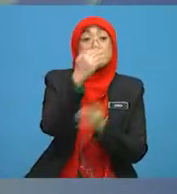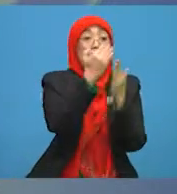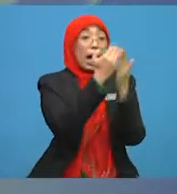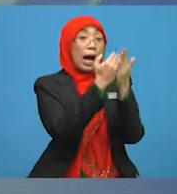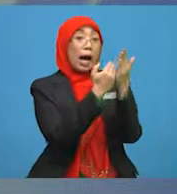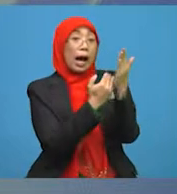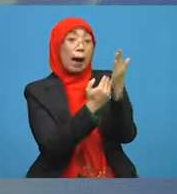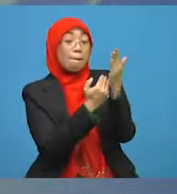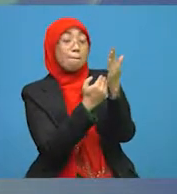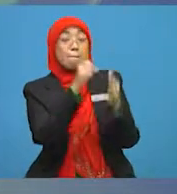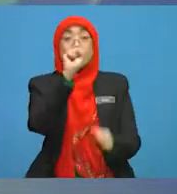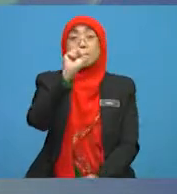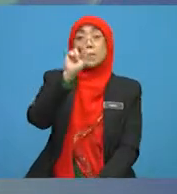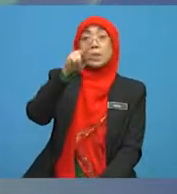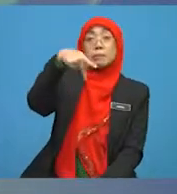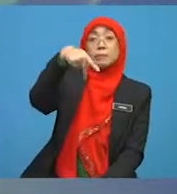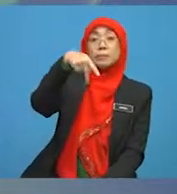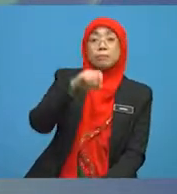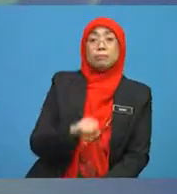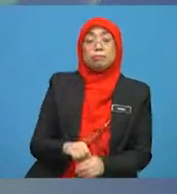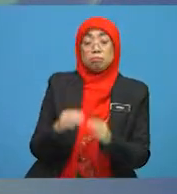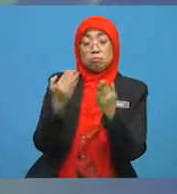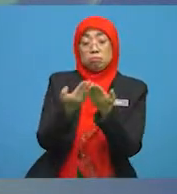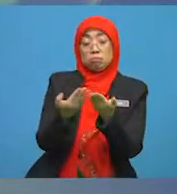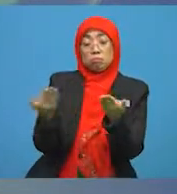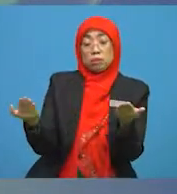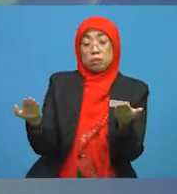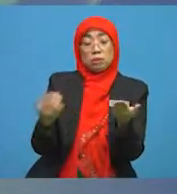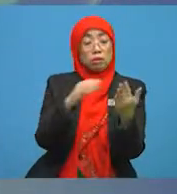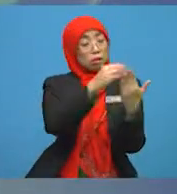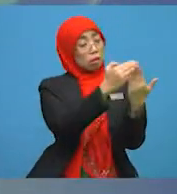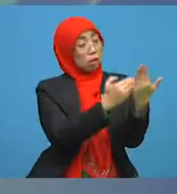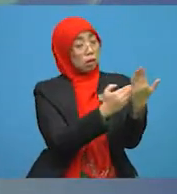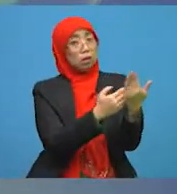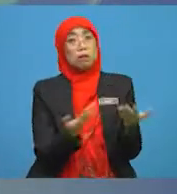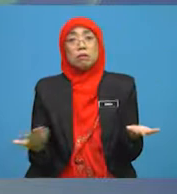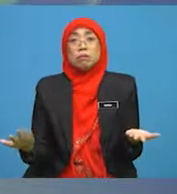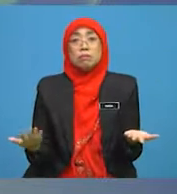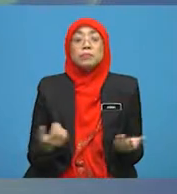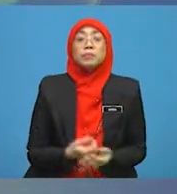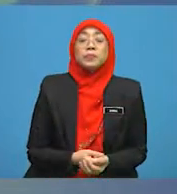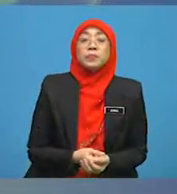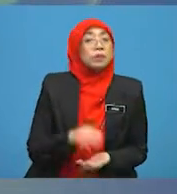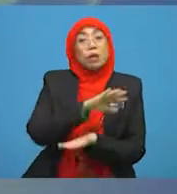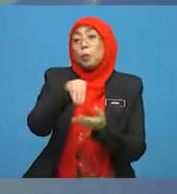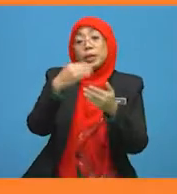subordinat yang merujuk kepada jenis atau nama kereta keluaran proton.